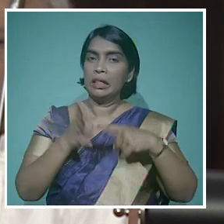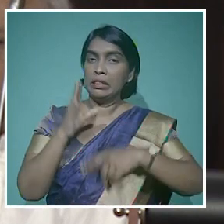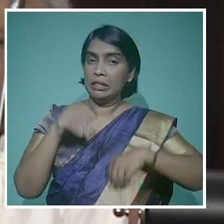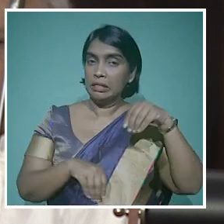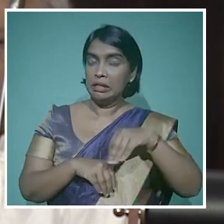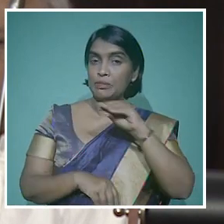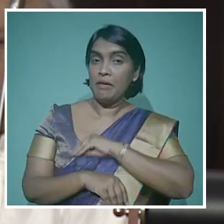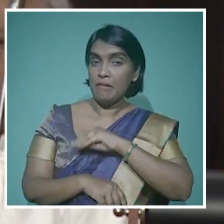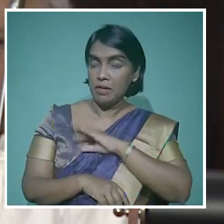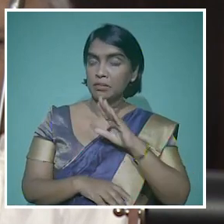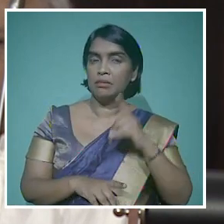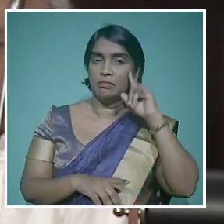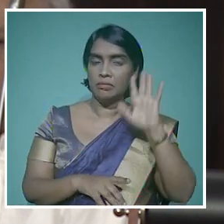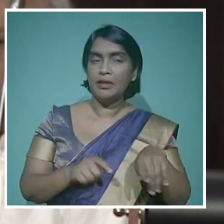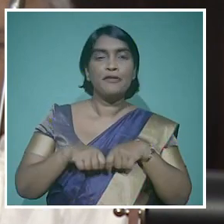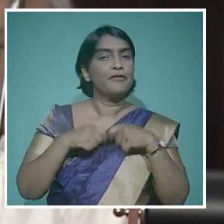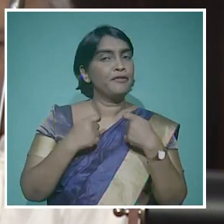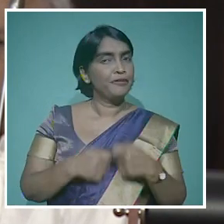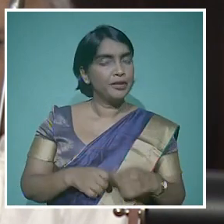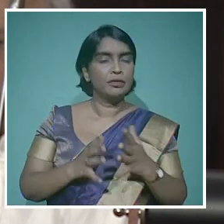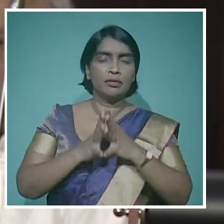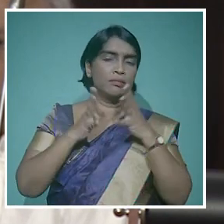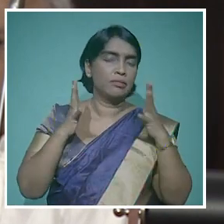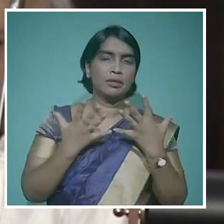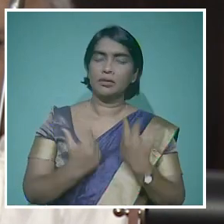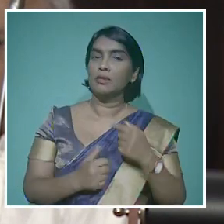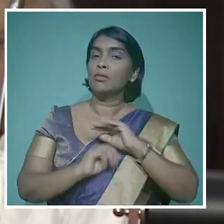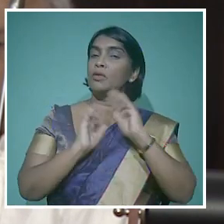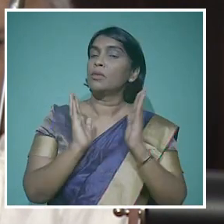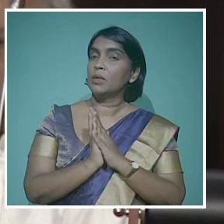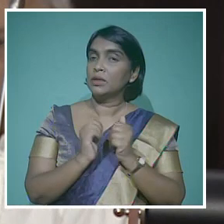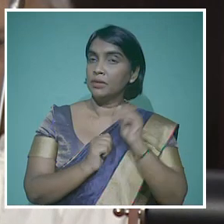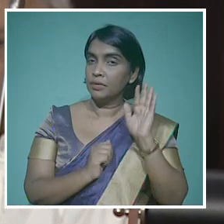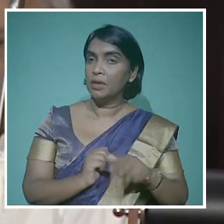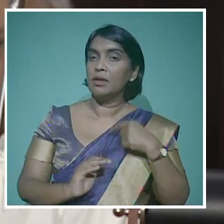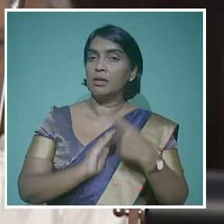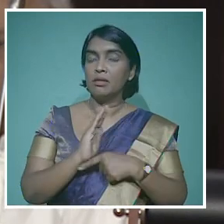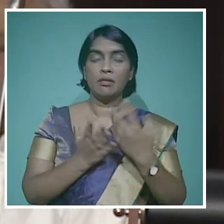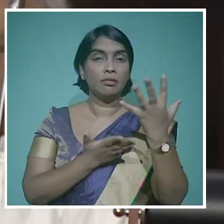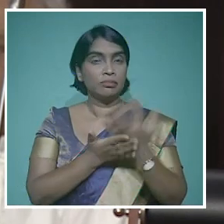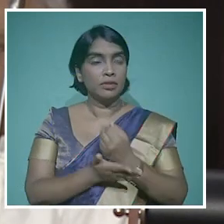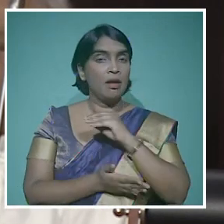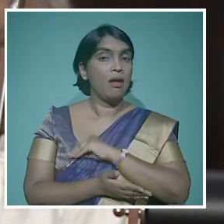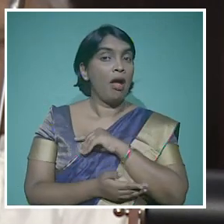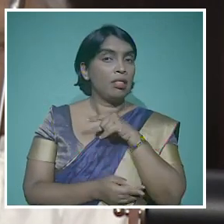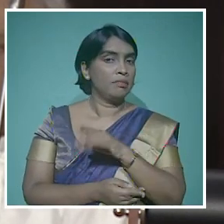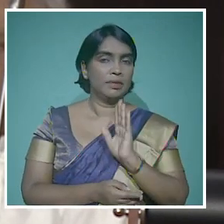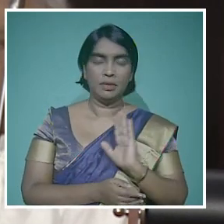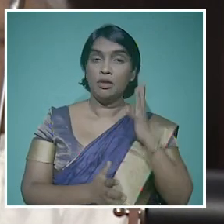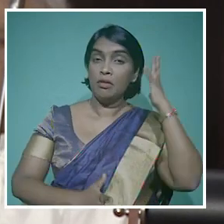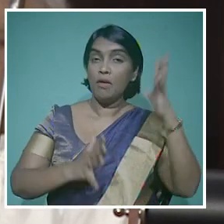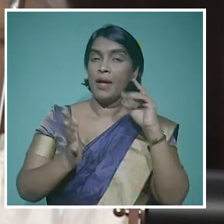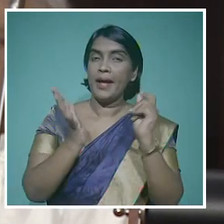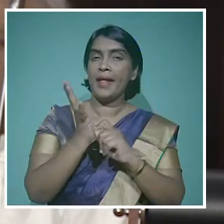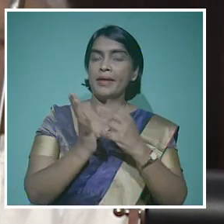වාසි වෙනුවෙන් අනවශ්‍ය වියදම් කන්දරාවක් කළා. මේ සියල්ල කළේ රටෙන් උපයන ආදායමෙන් නෙවෙයි, ලෝකෙට